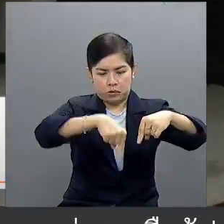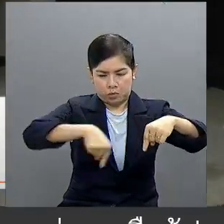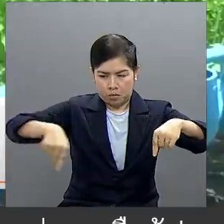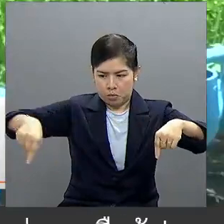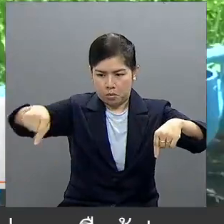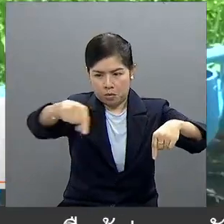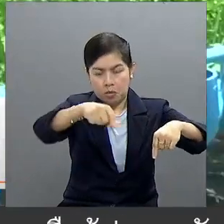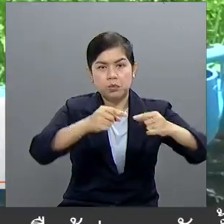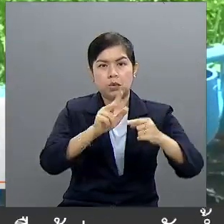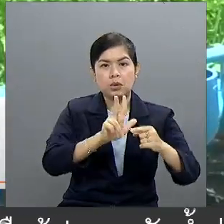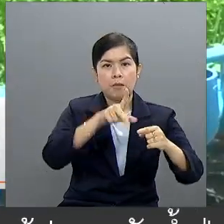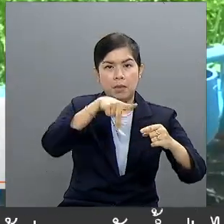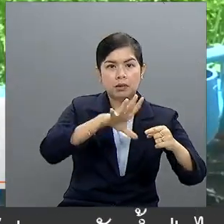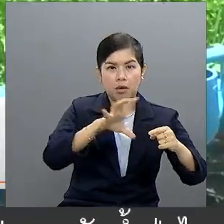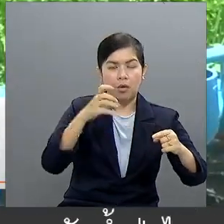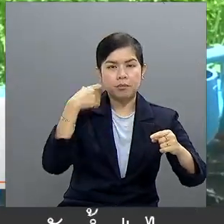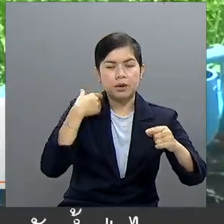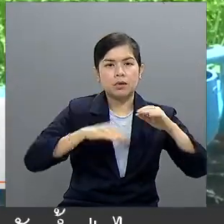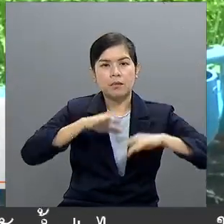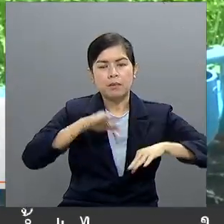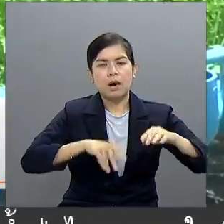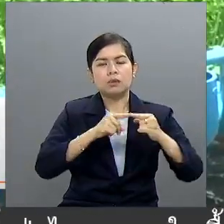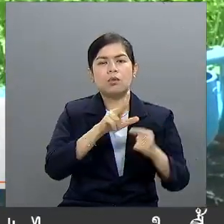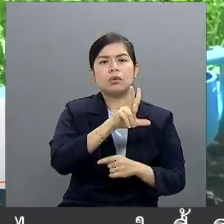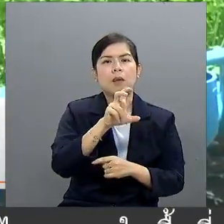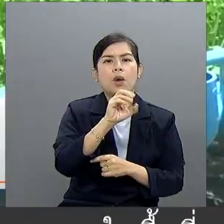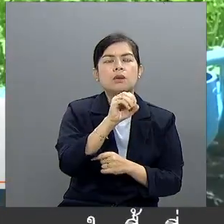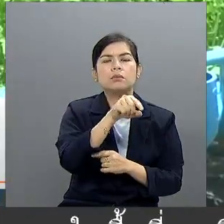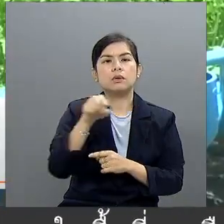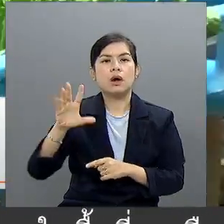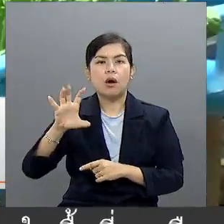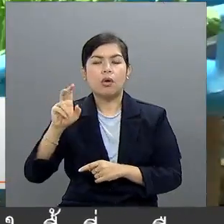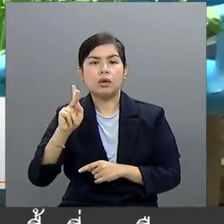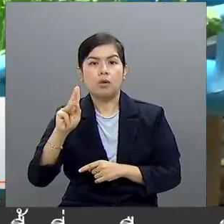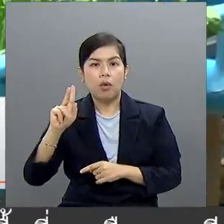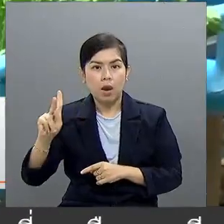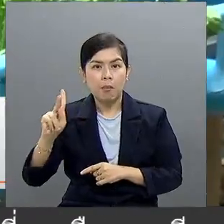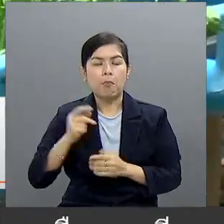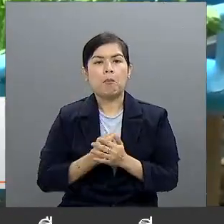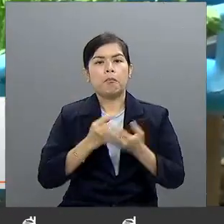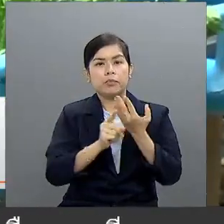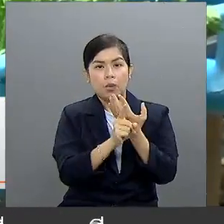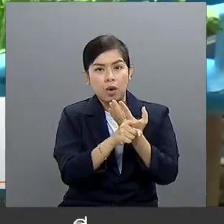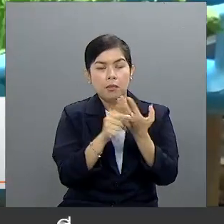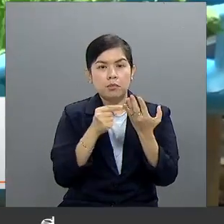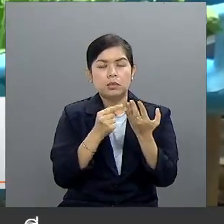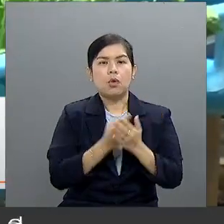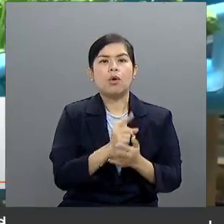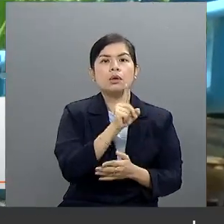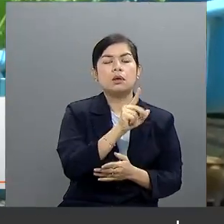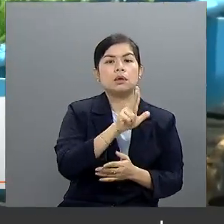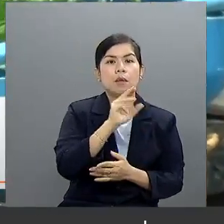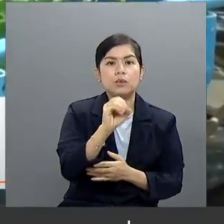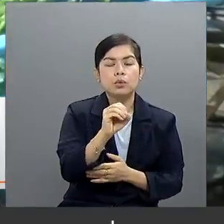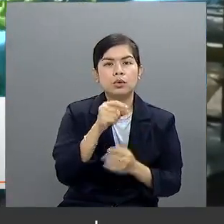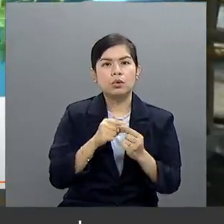ะ 350-500 กิโลกรัมเลยจะขายอยู่ที่กิโลกรัมละ130บาทคูณ500 โอ้โหการคำนวณ